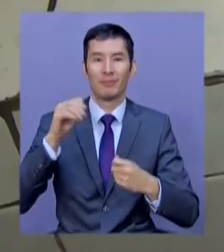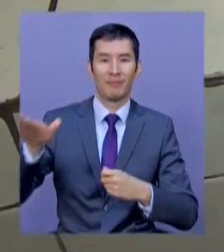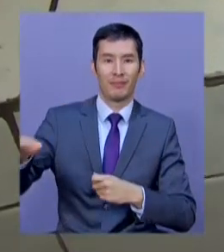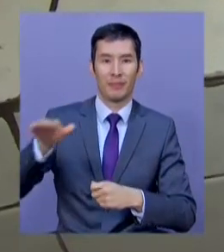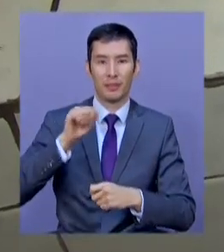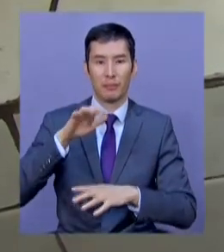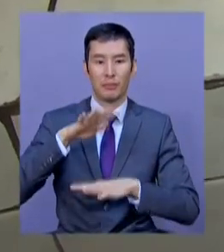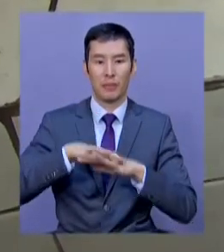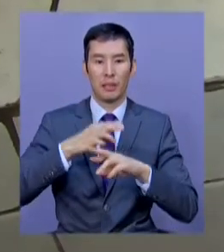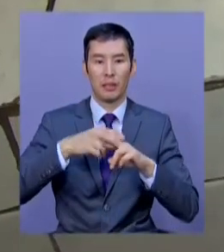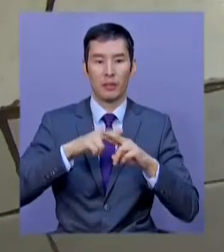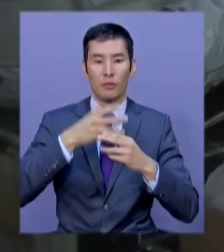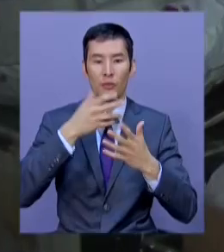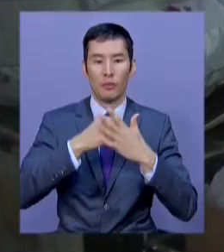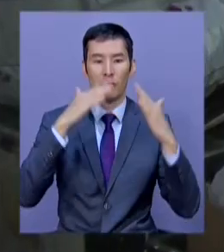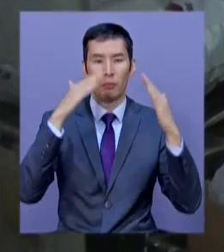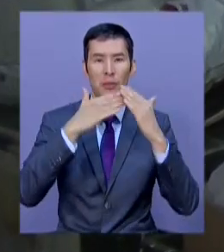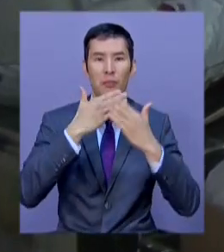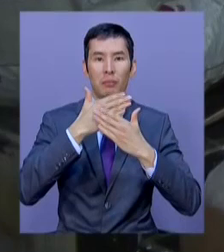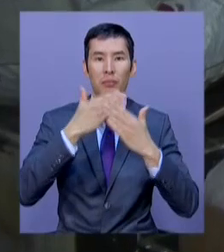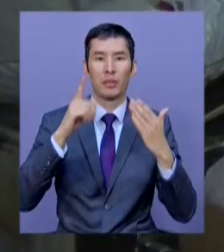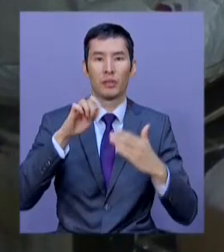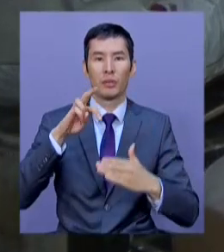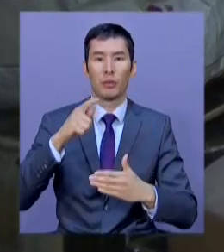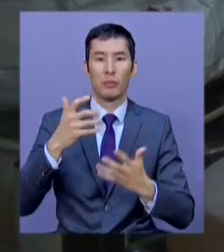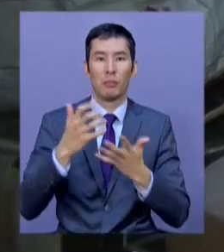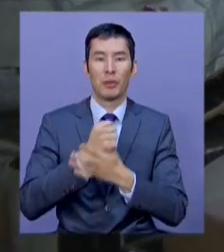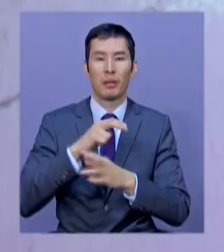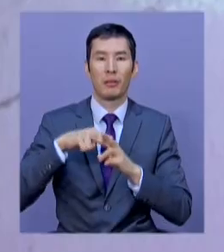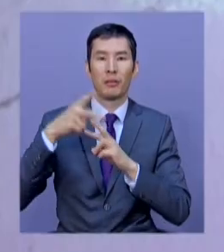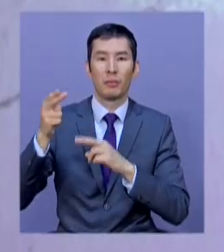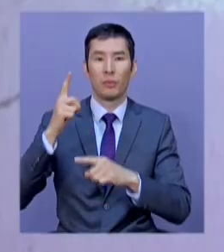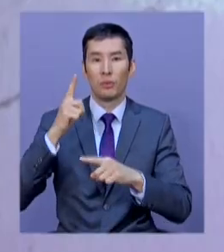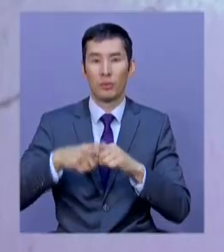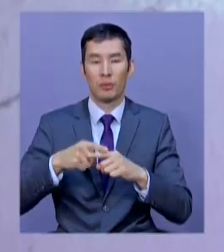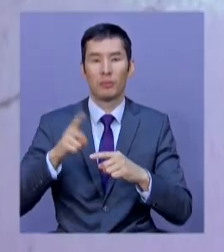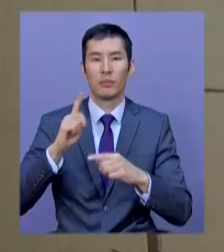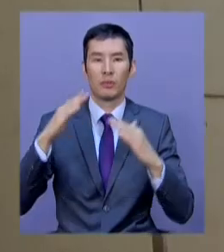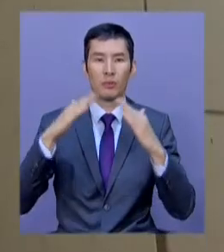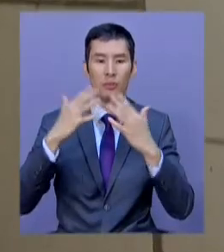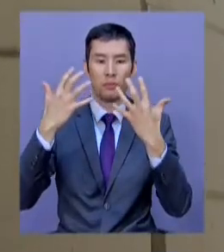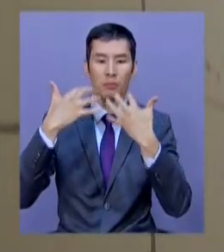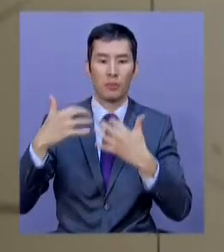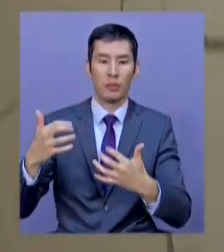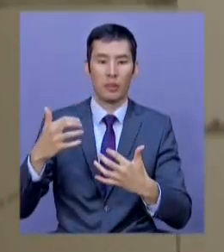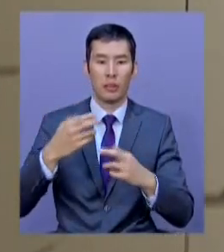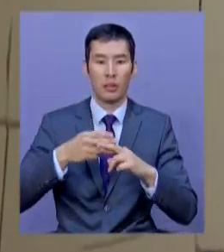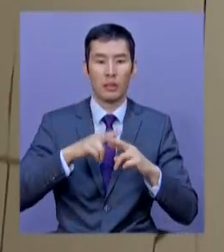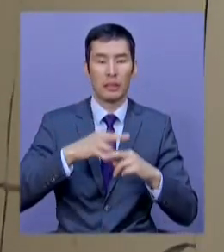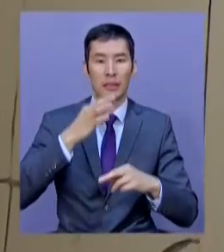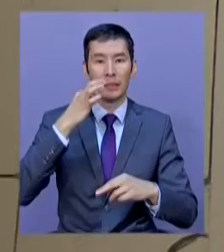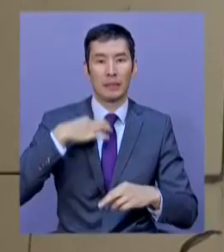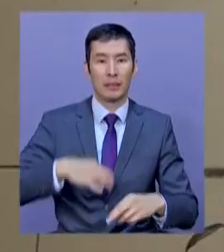Басындағы жалғыз баспанасын банктегі берешегін қайтара алмаған соң қаржы институтына беруге тура келіпті. Ұлының үлкені 40-тан